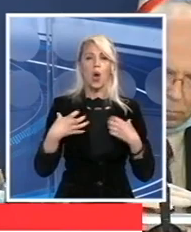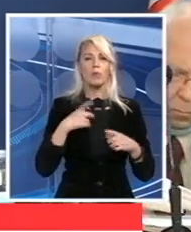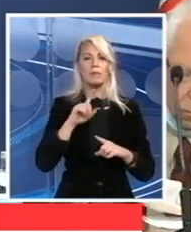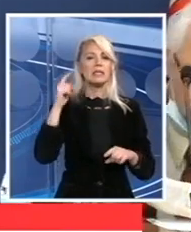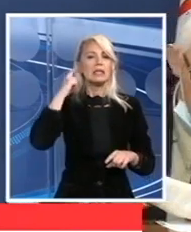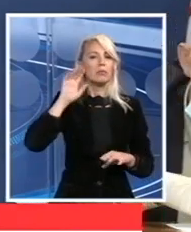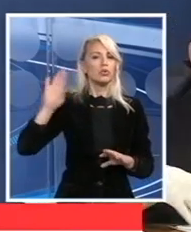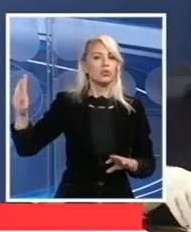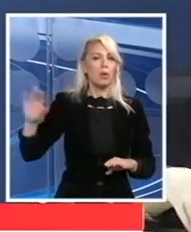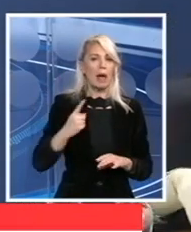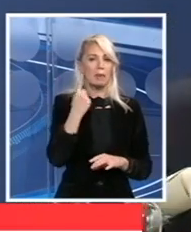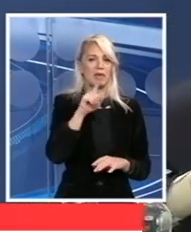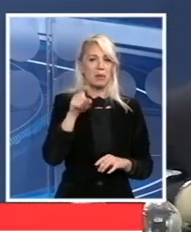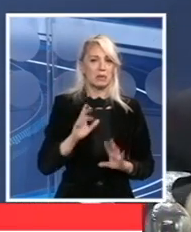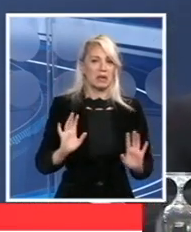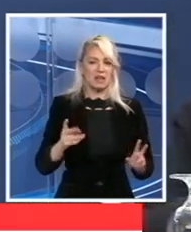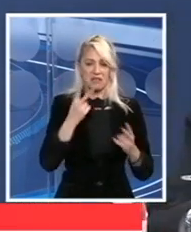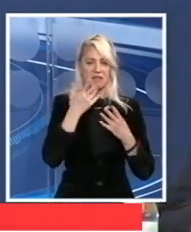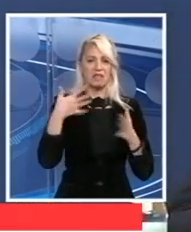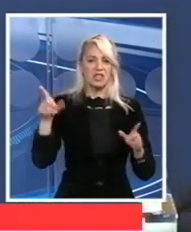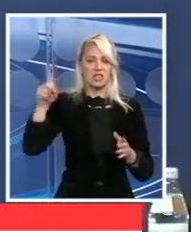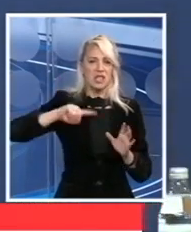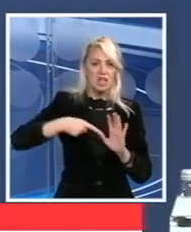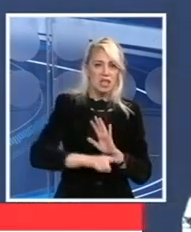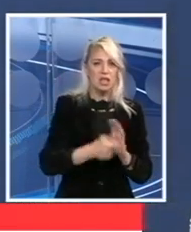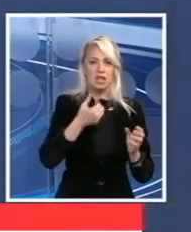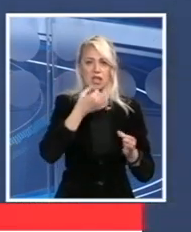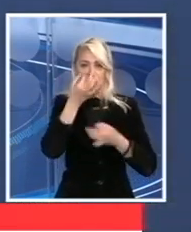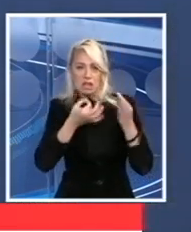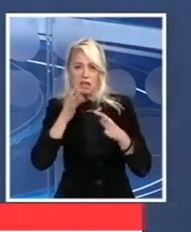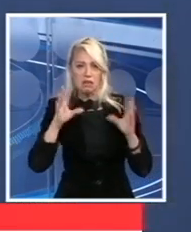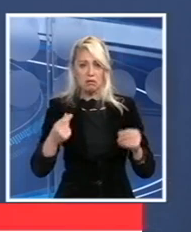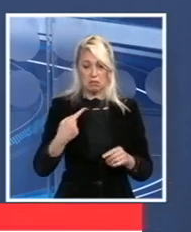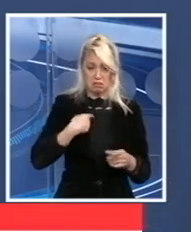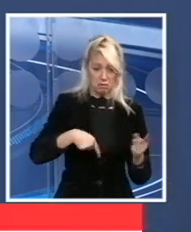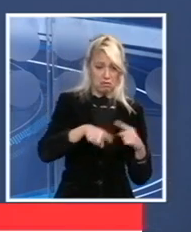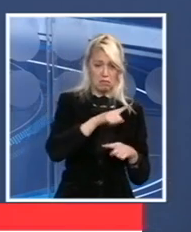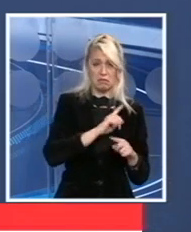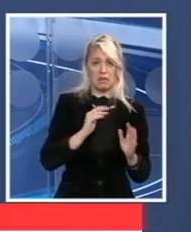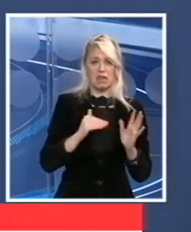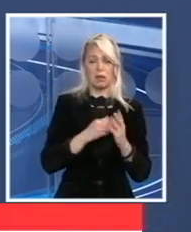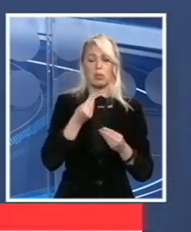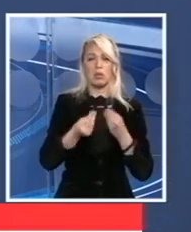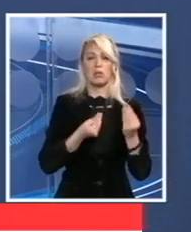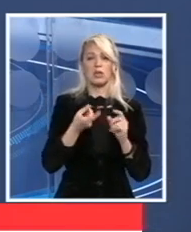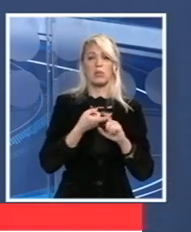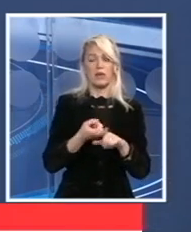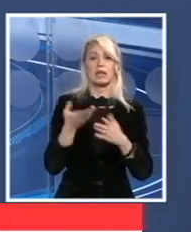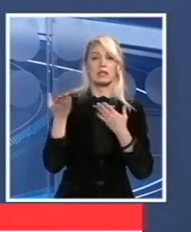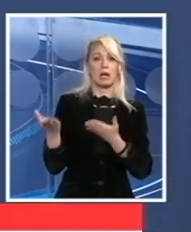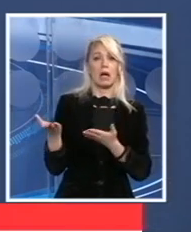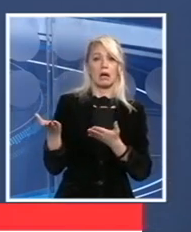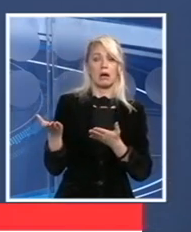pričali. Mi ovde uopšte nismo ni pozvani ni kompetentni da pričamo o tome.